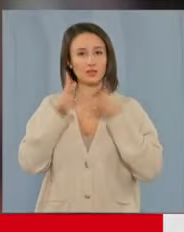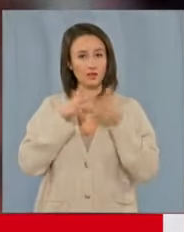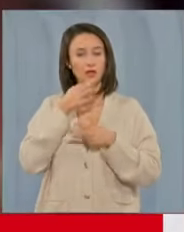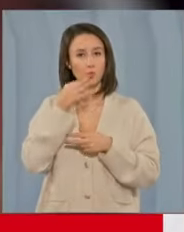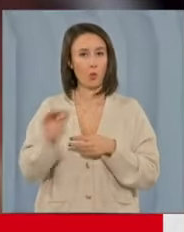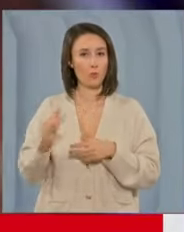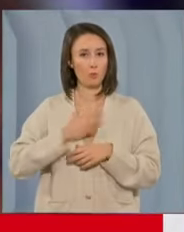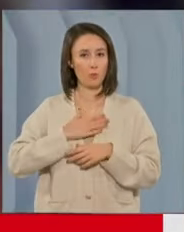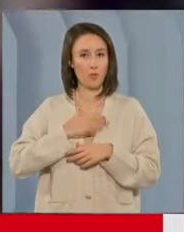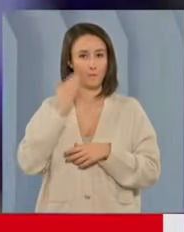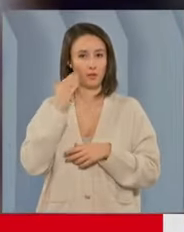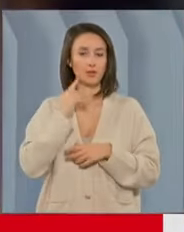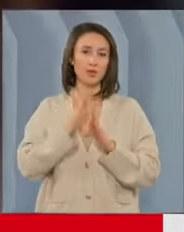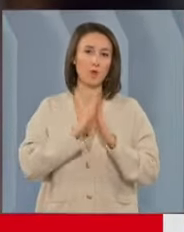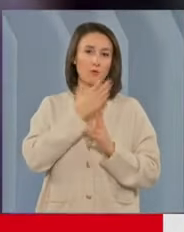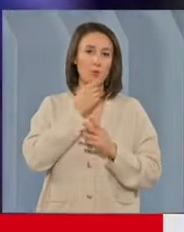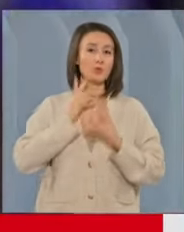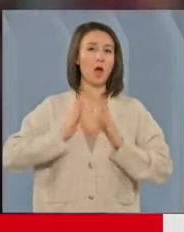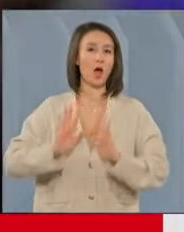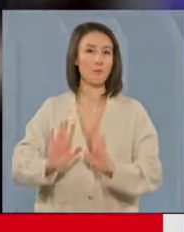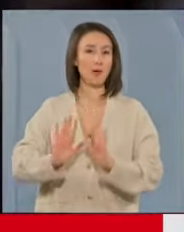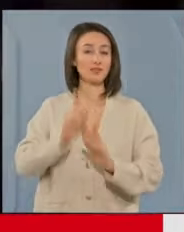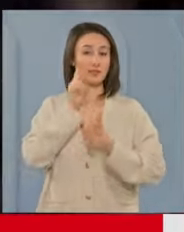mă calmez! Te rog frumos să te calmezi! Hai, da cu mine! Bă,